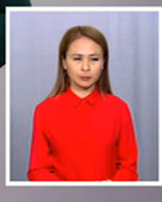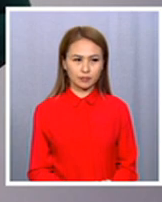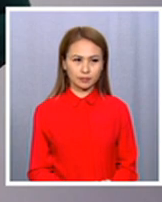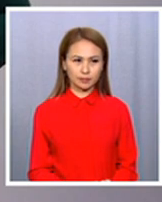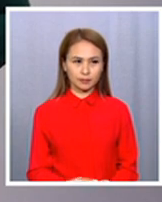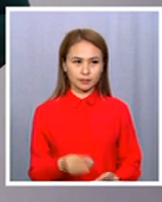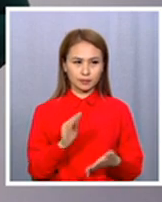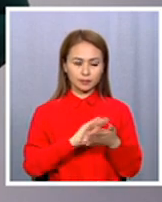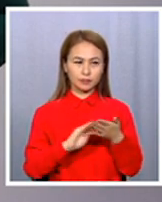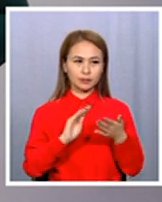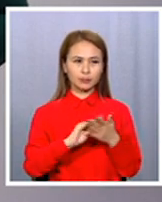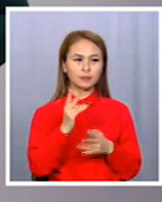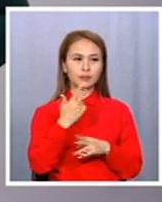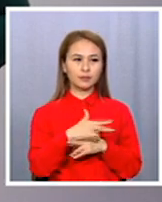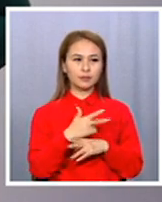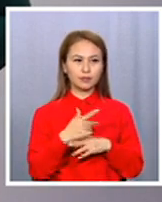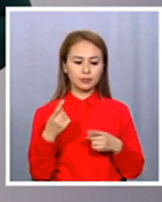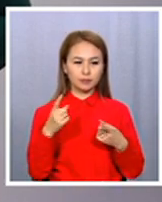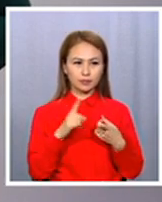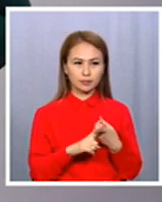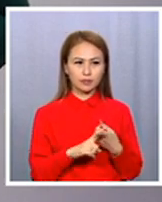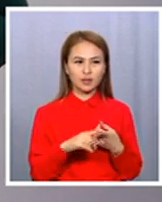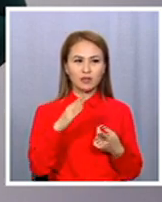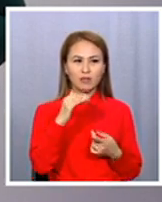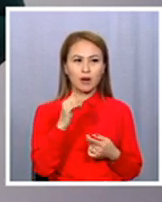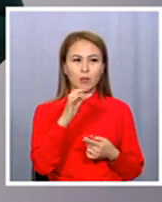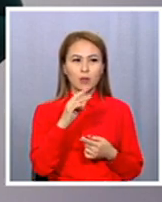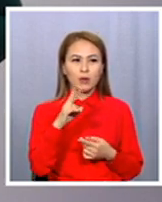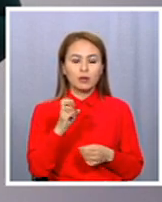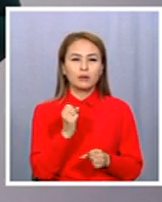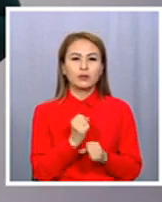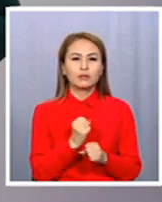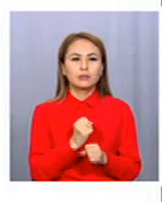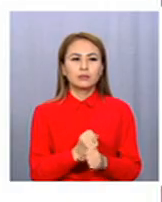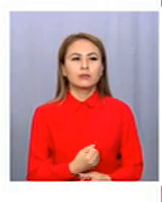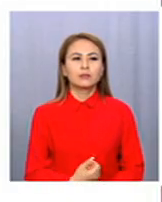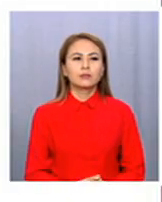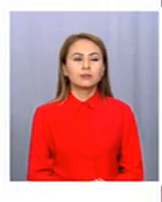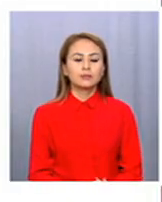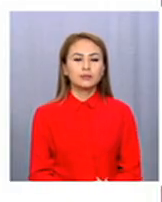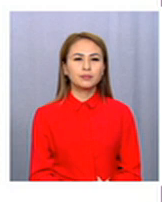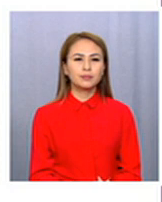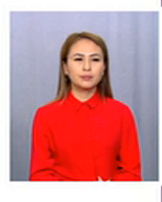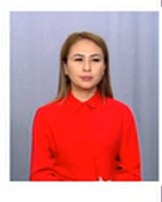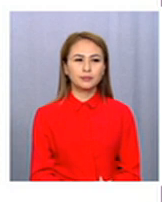Шығарма сюжеті бойынша фабуласын құрыңыз.